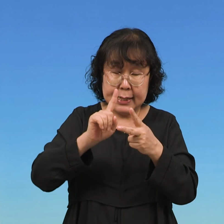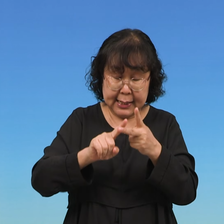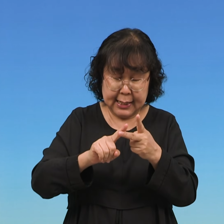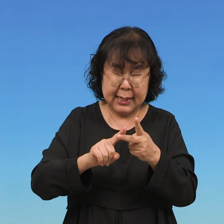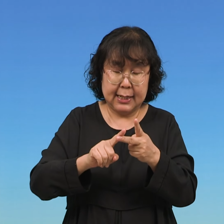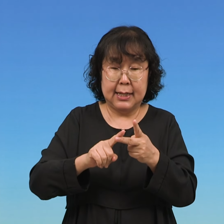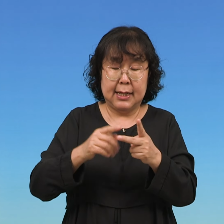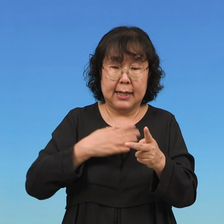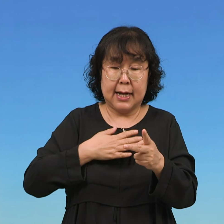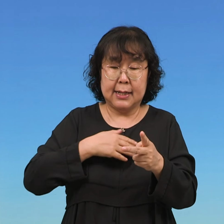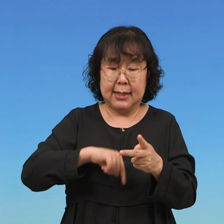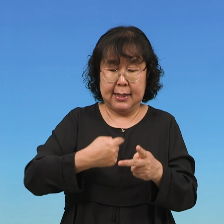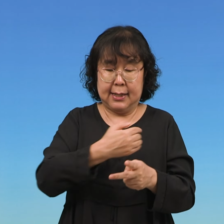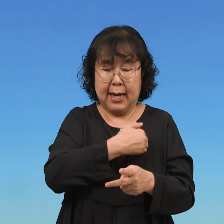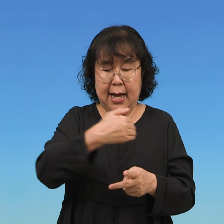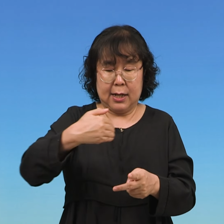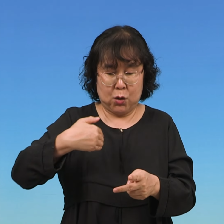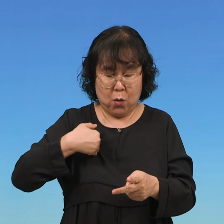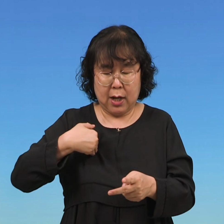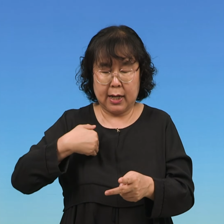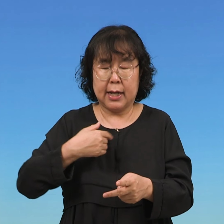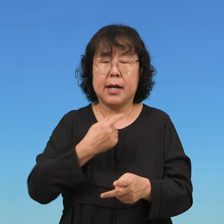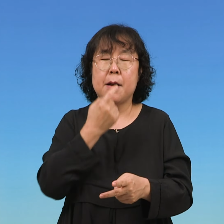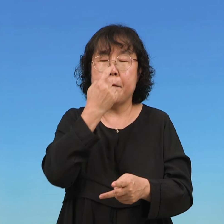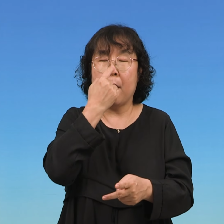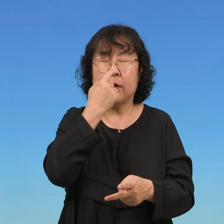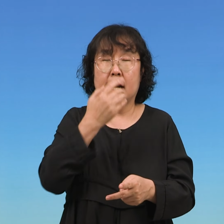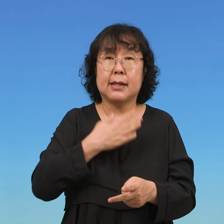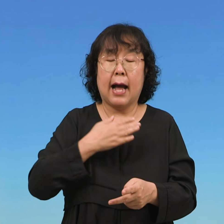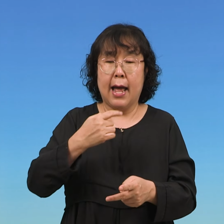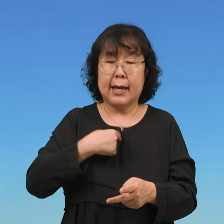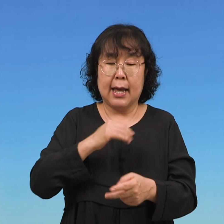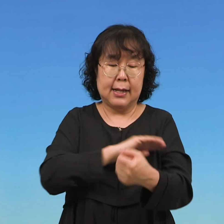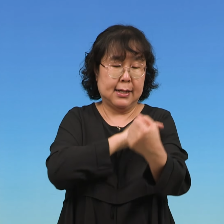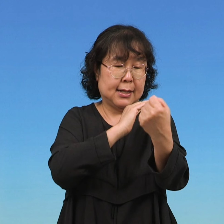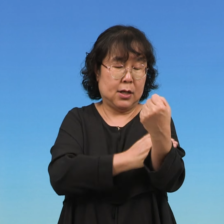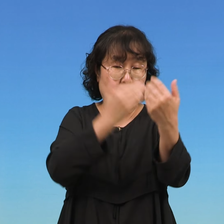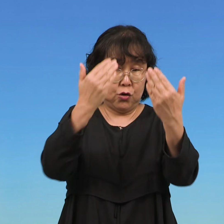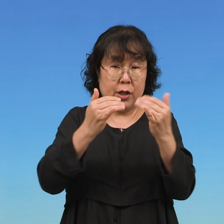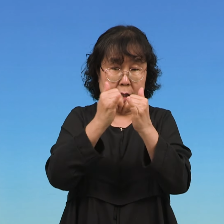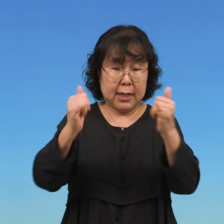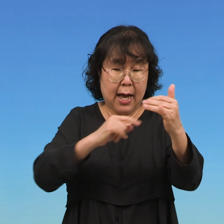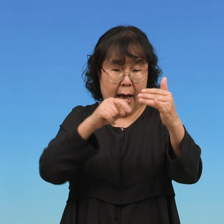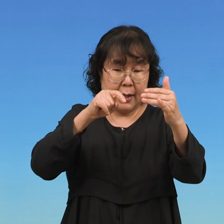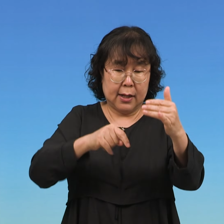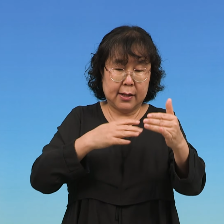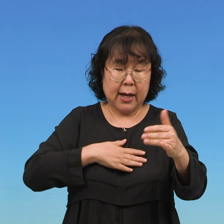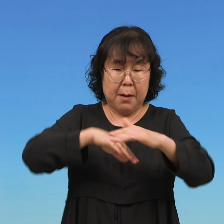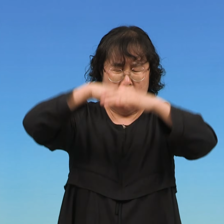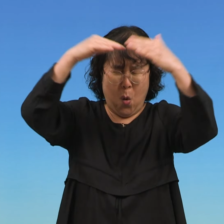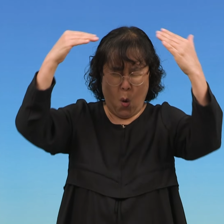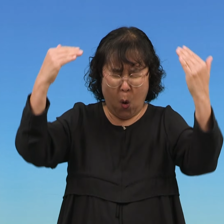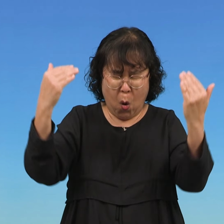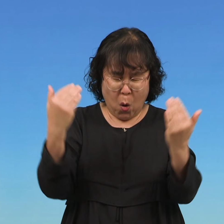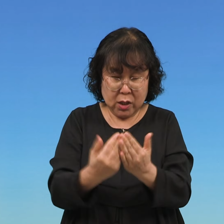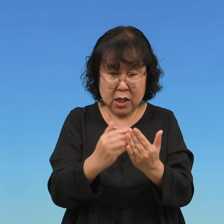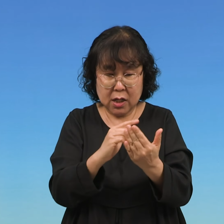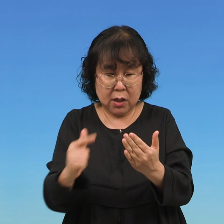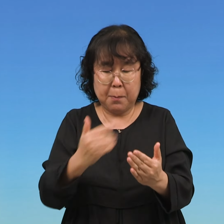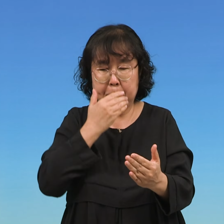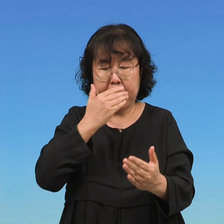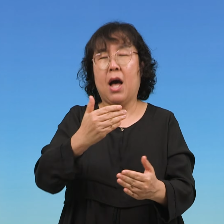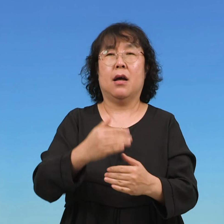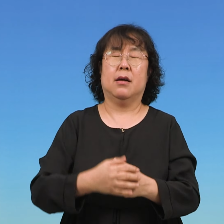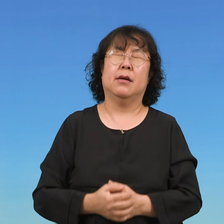그래놓고 바로 그 다음 13절입니다 내게 능력 주시는 자 안에서 내가 모든 것을 할 수 있느니라 자기가 그